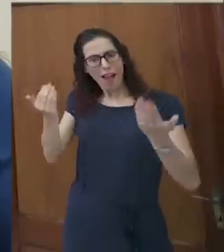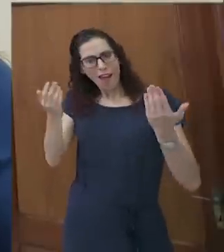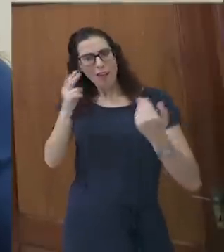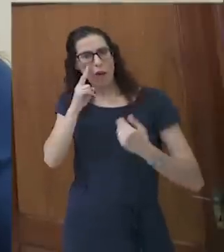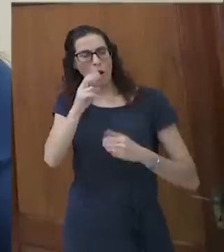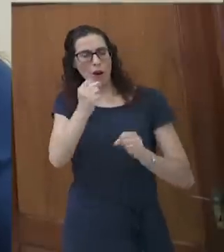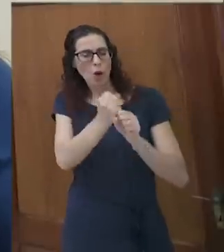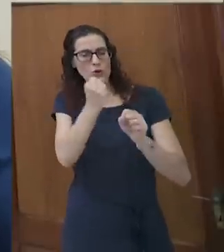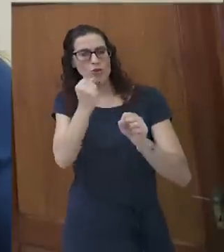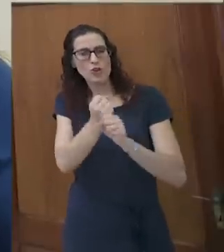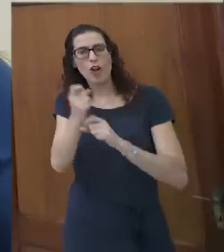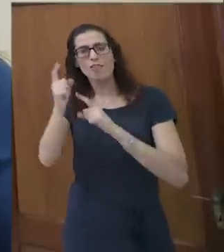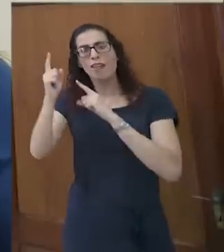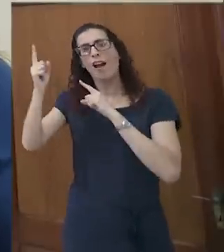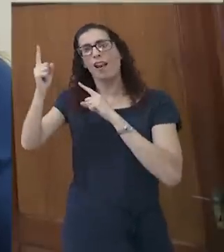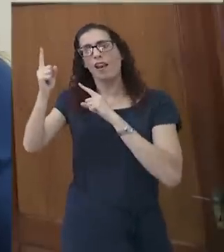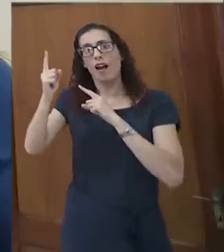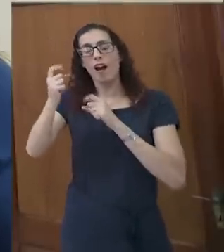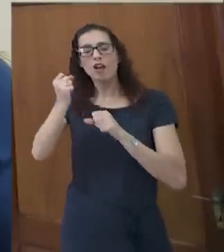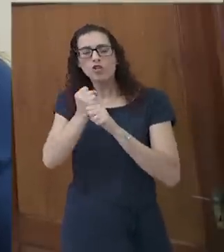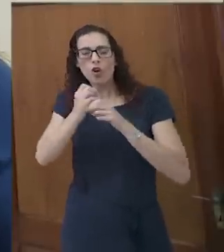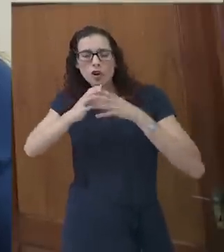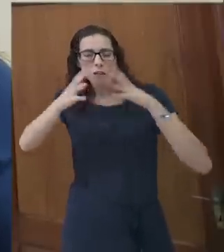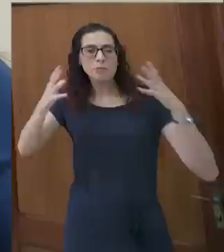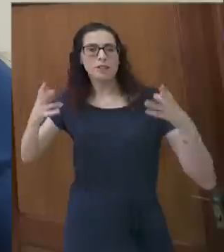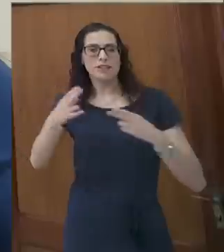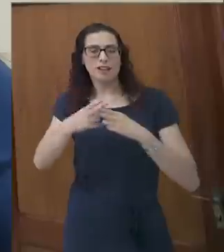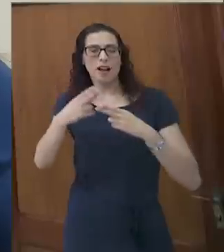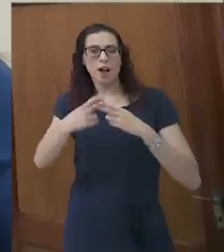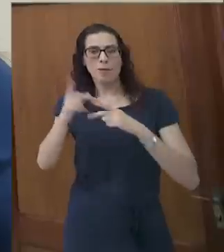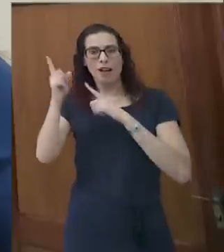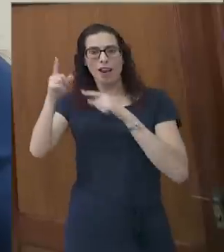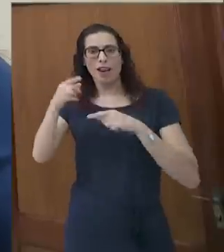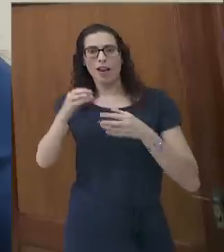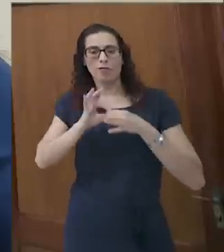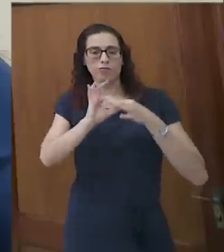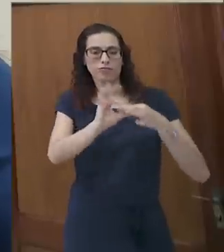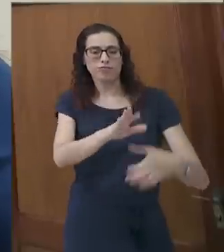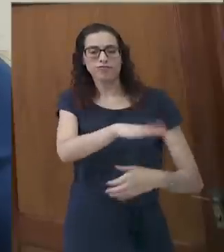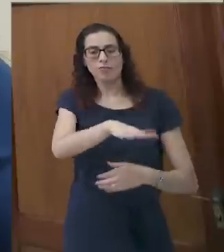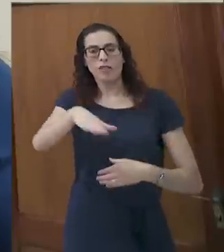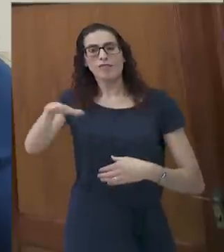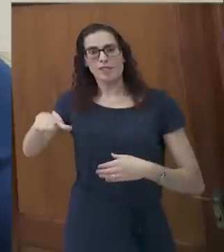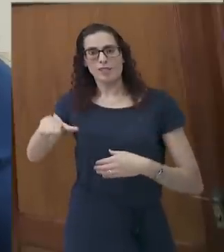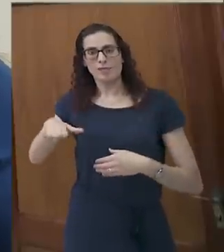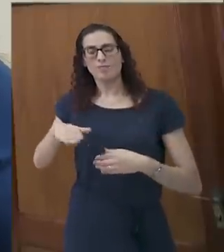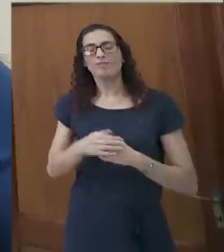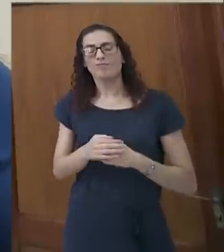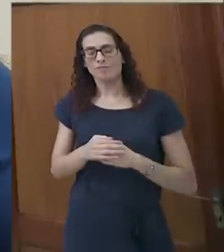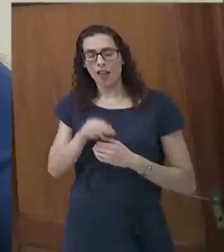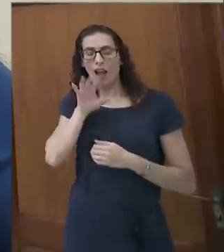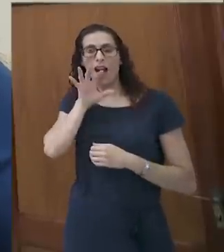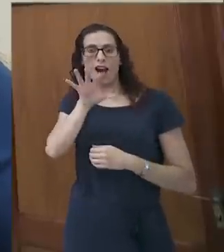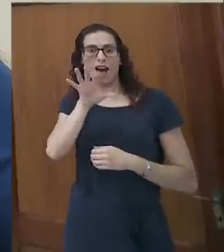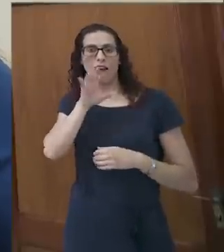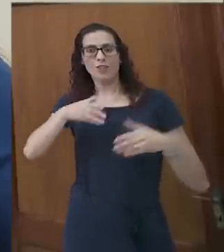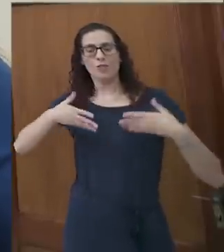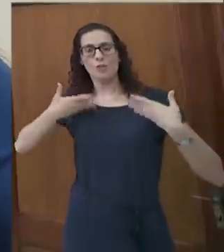l-emejjel ta' Alla, tal-biża' femilu fost il-bnedmin. Għajtu bil-fer